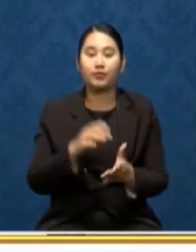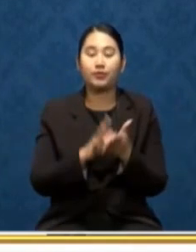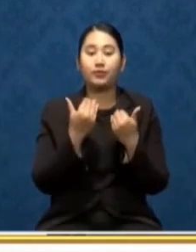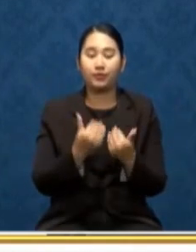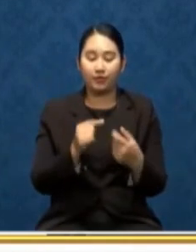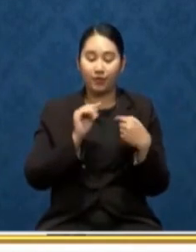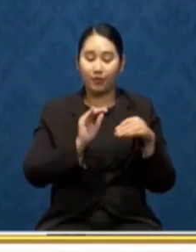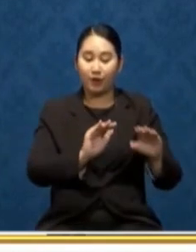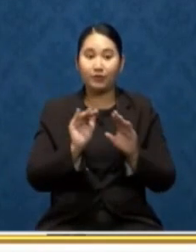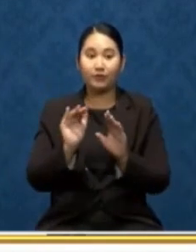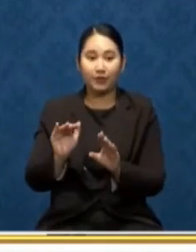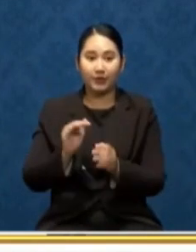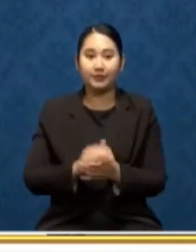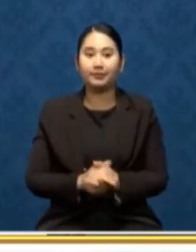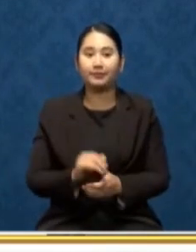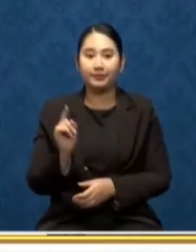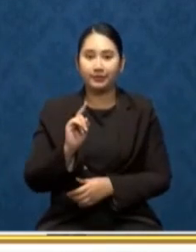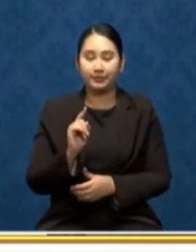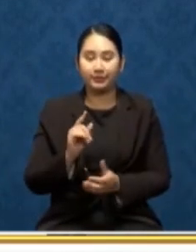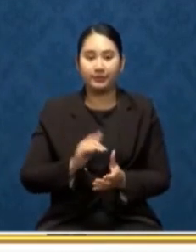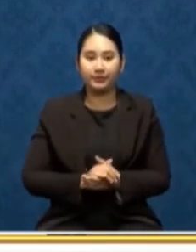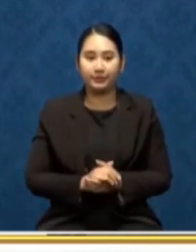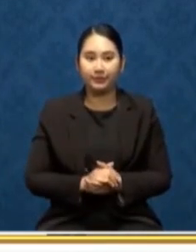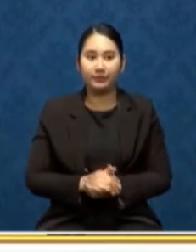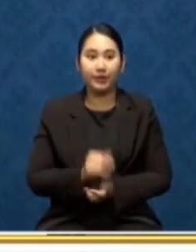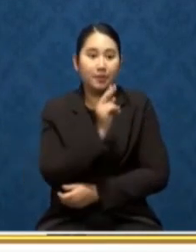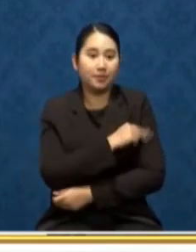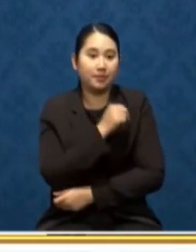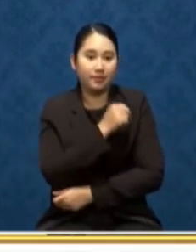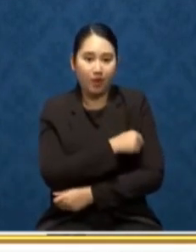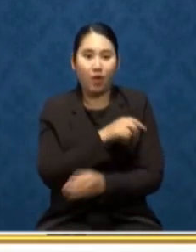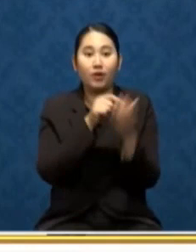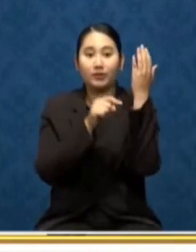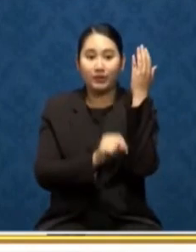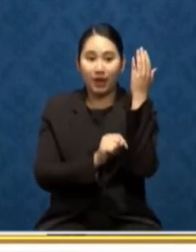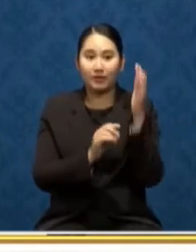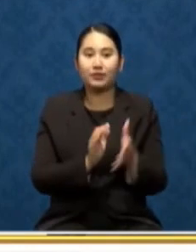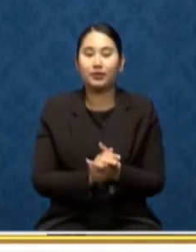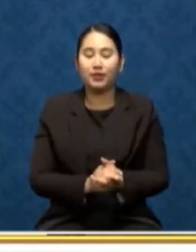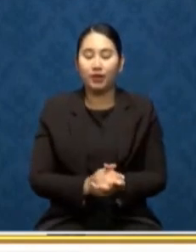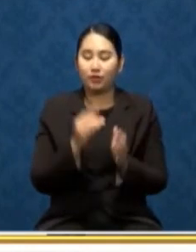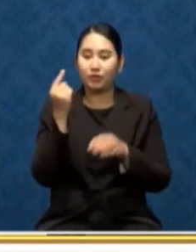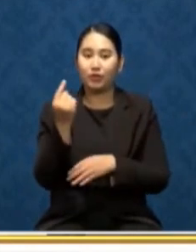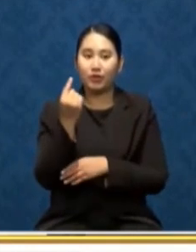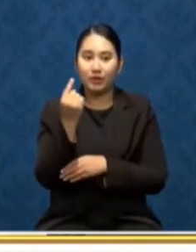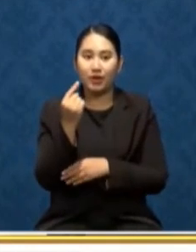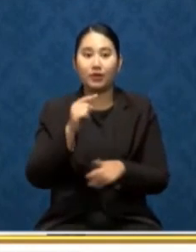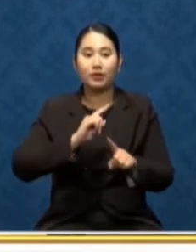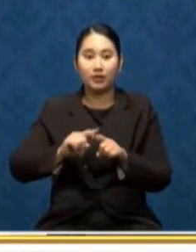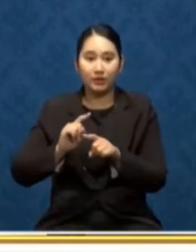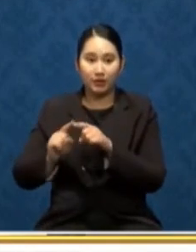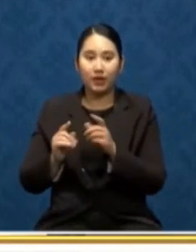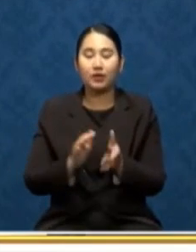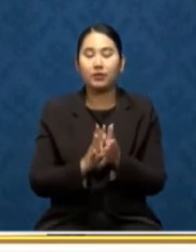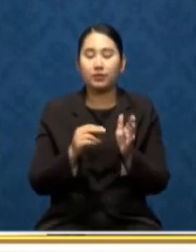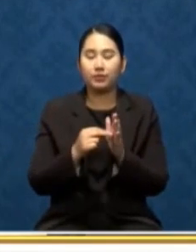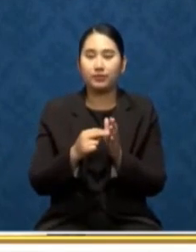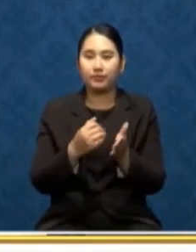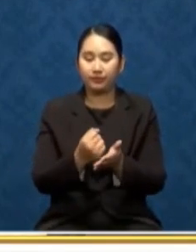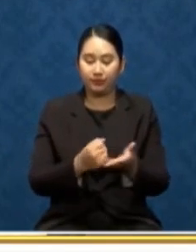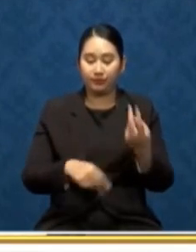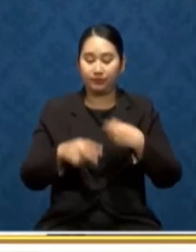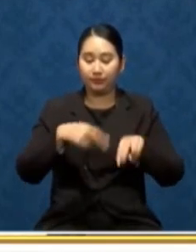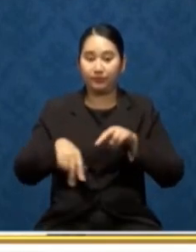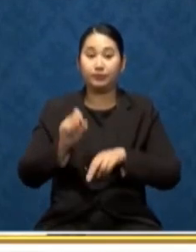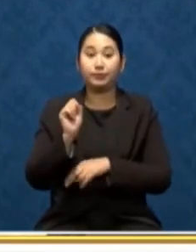ไปยังหน่วยงานที่เกี่ยวข้องไม่ว่าจะเป็นสาธารณสุขจังหวัดท้องถิ่นต่างๆให้จัดการดูแลผู้ป่วยฉุกเฉินอย่